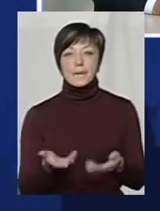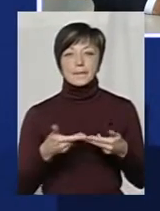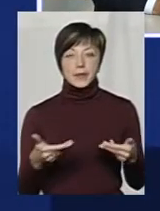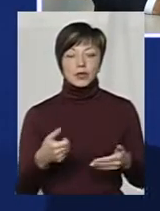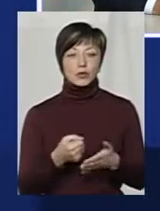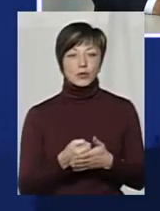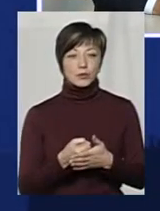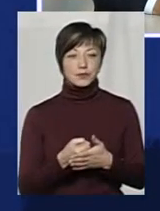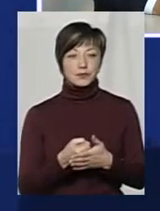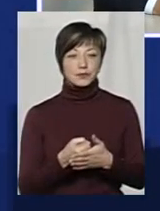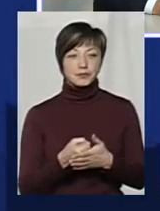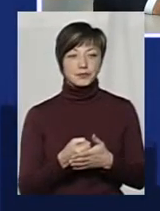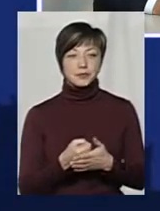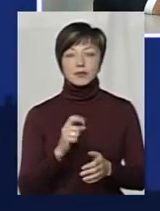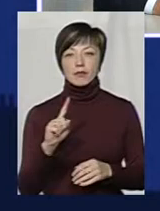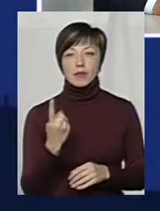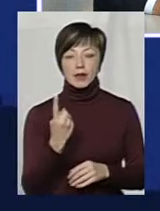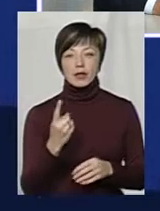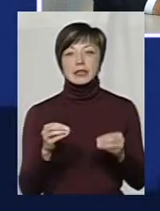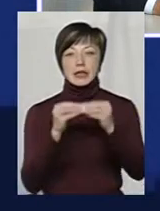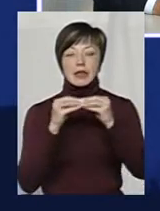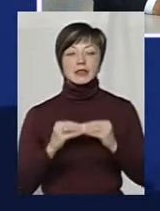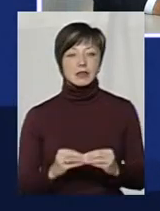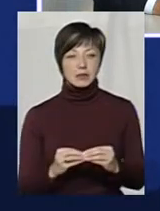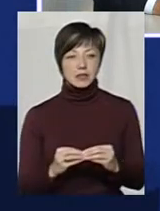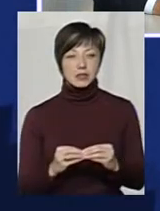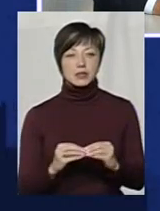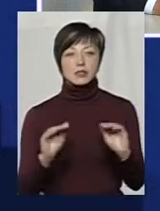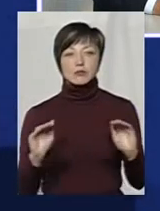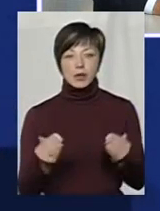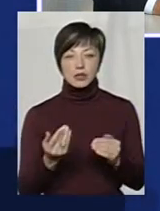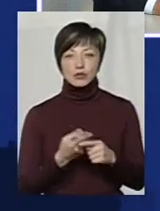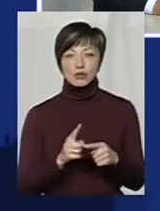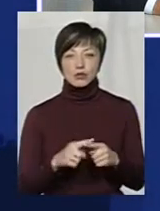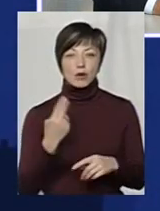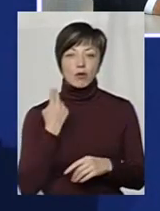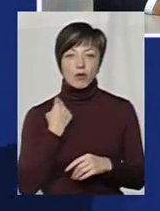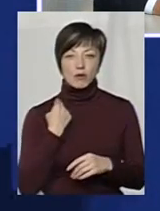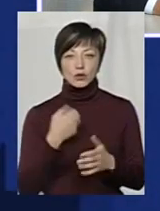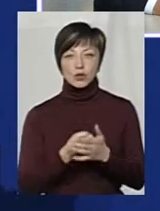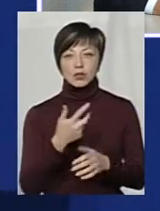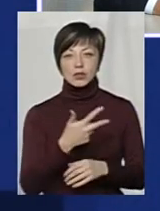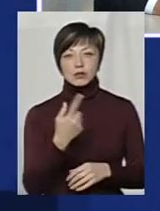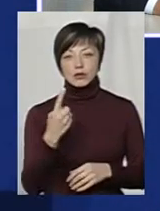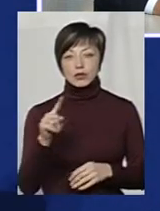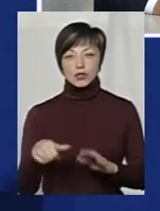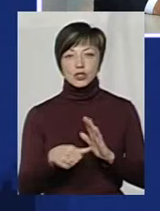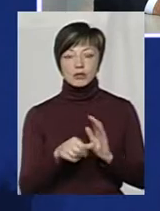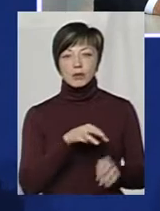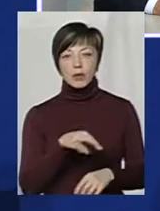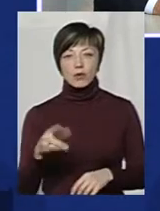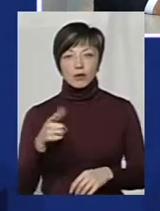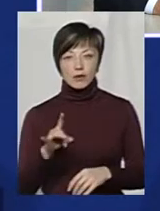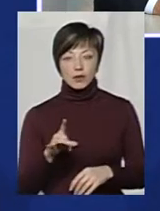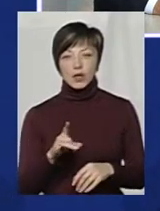до 1 листопада, за 10 місяців, зменшили цю заборгованість до 31,6 мільйона